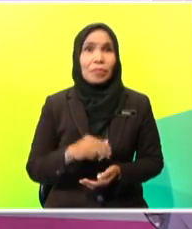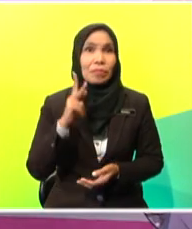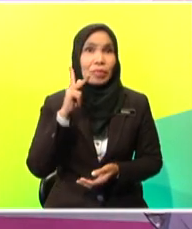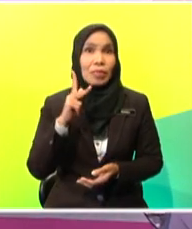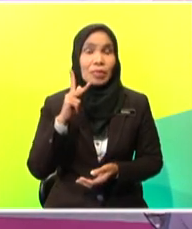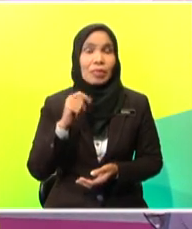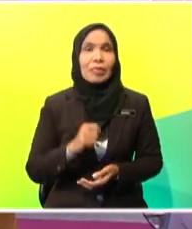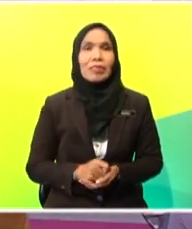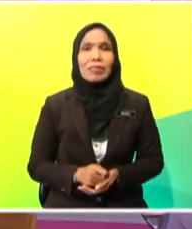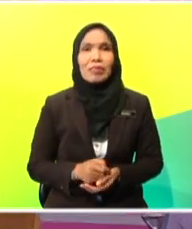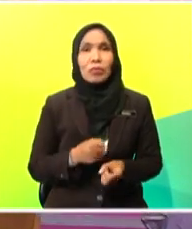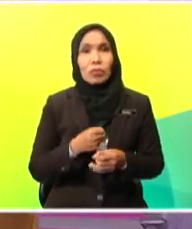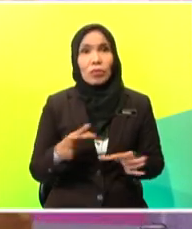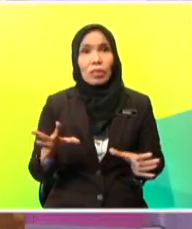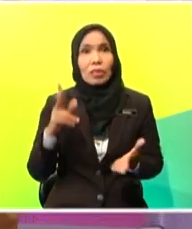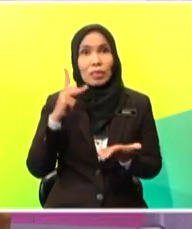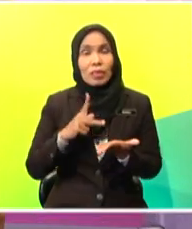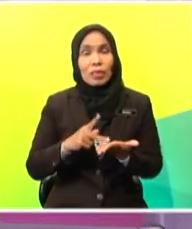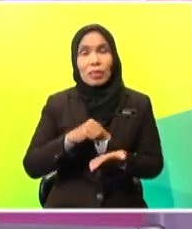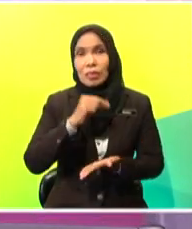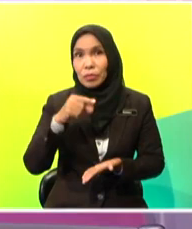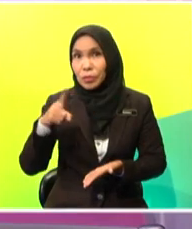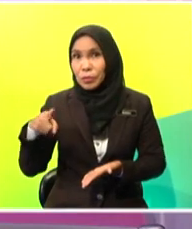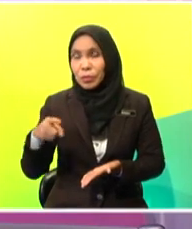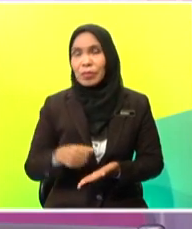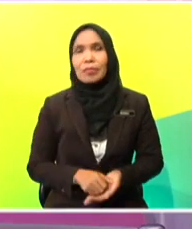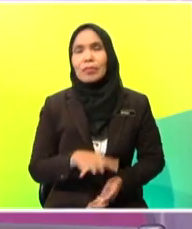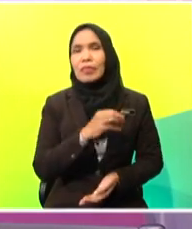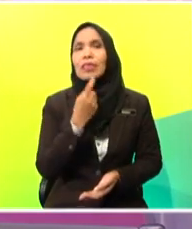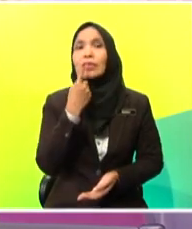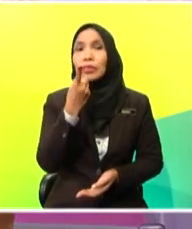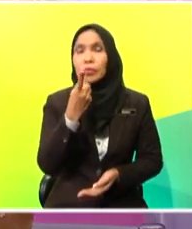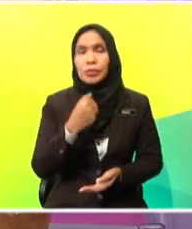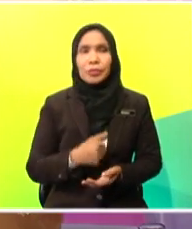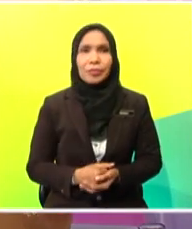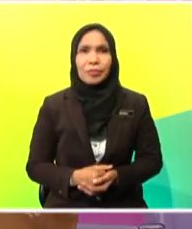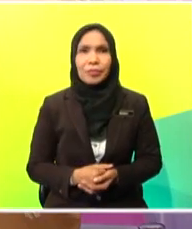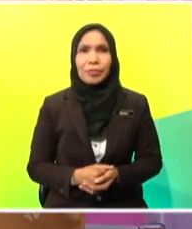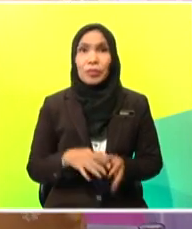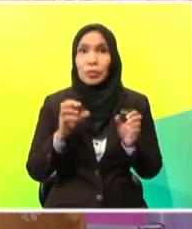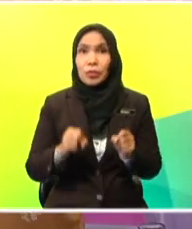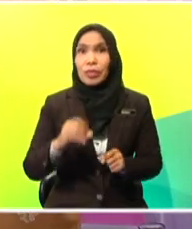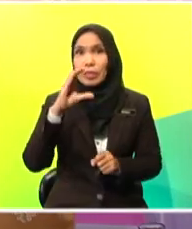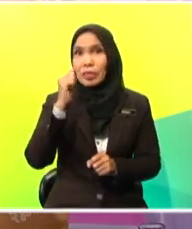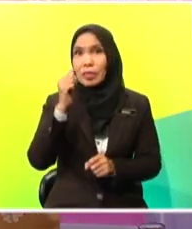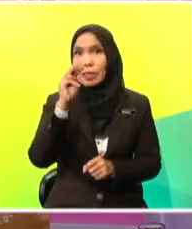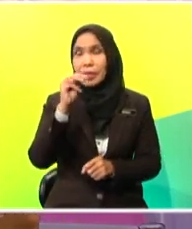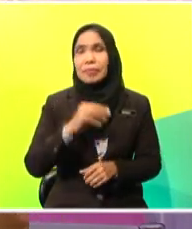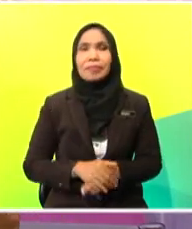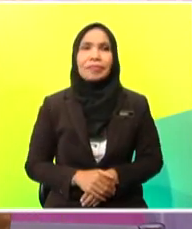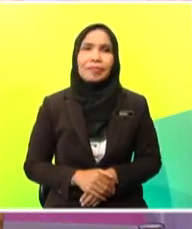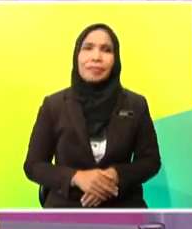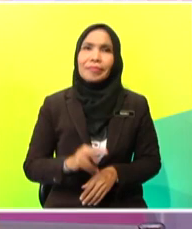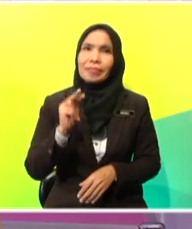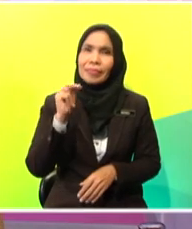huruf ada boleh sebut huruf untuk HP tablet jam huruf Yanti kita enggak